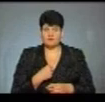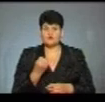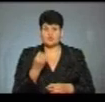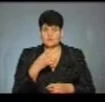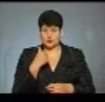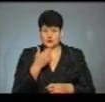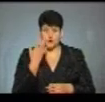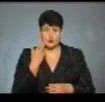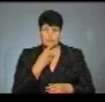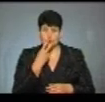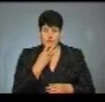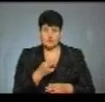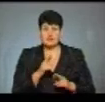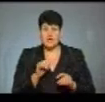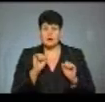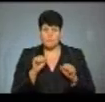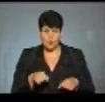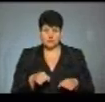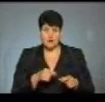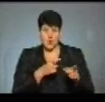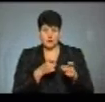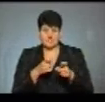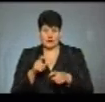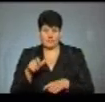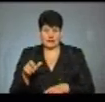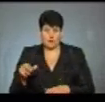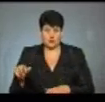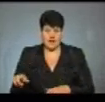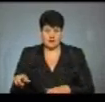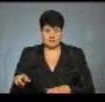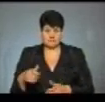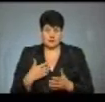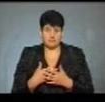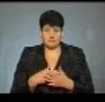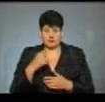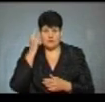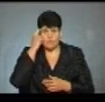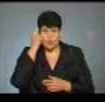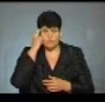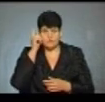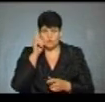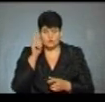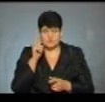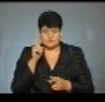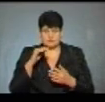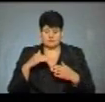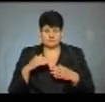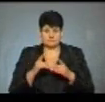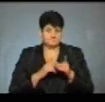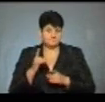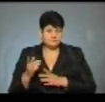2014-му, коли побачив, як можна розстрілювати людей, напевно, що з мене в голові там сталося.